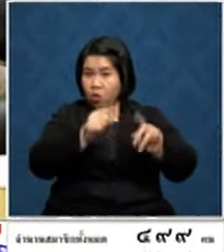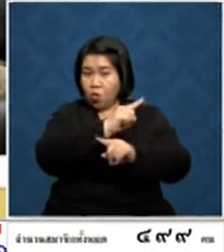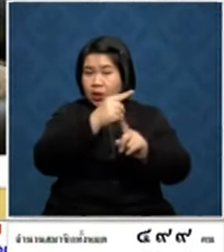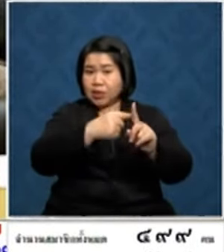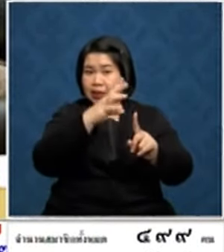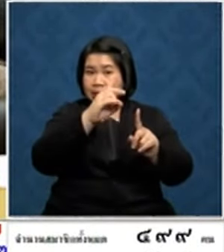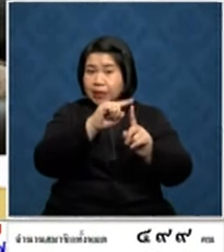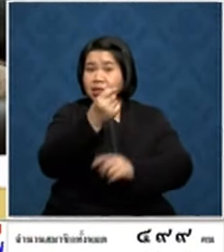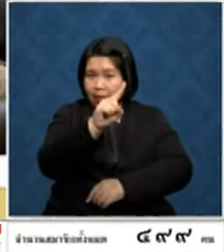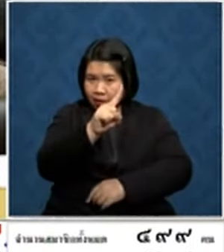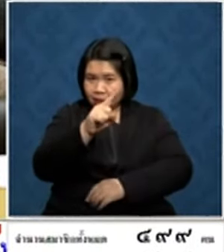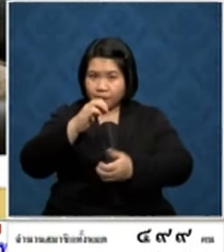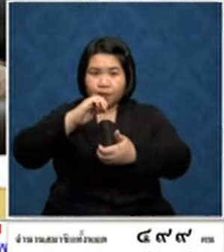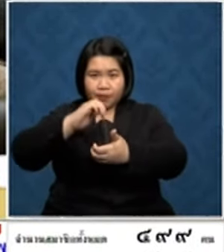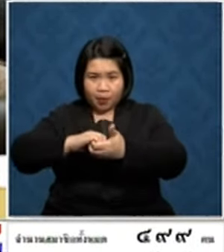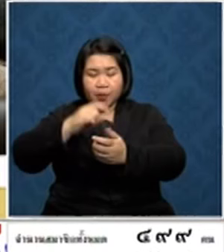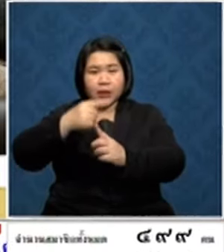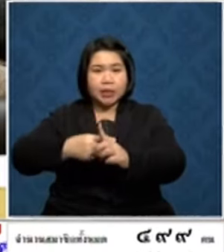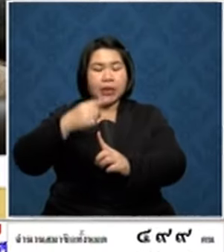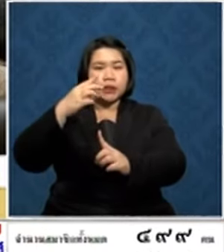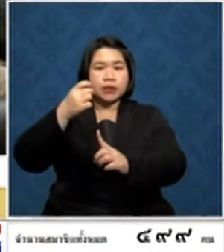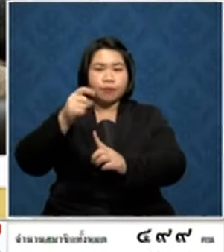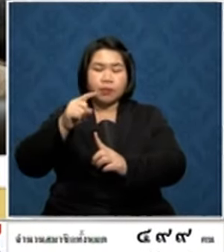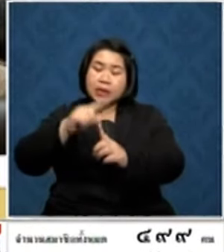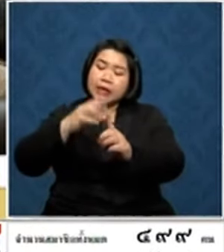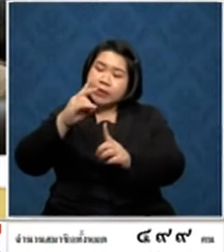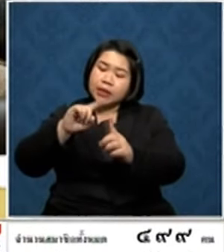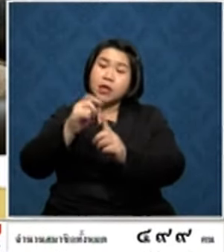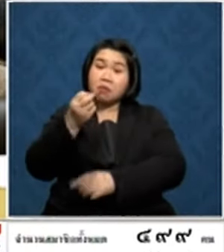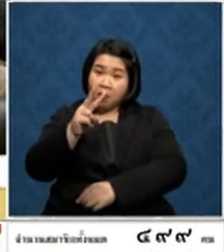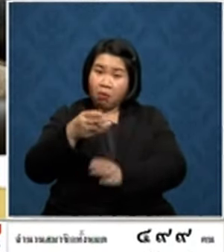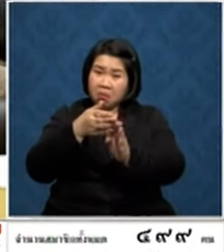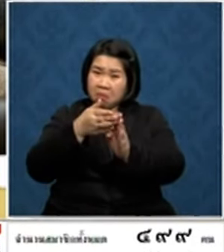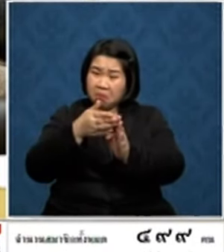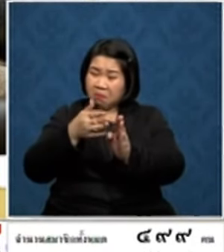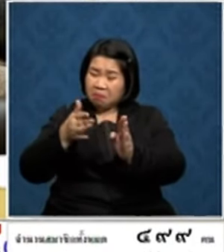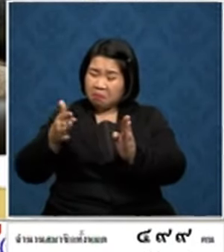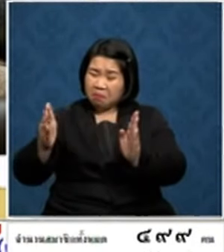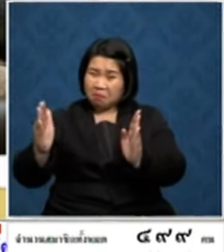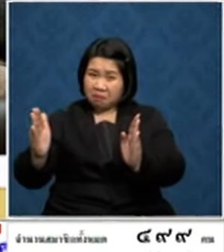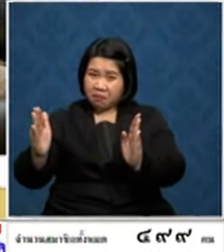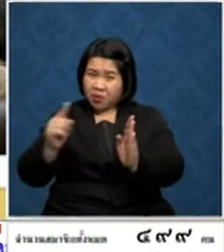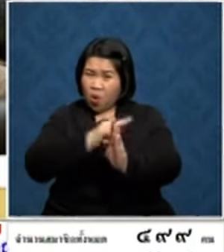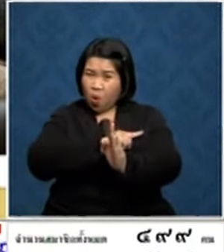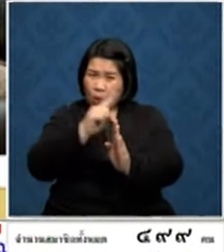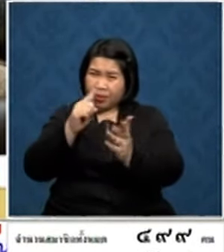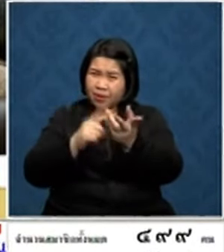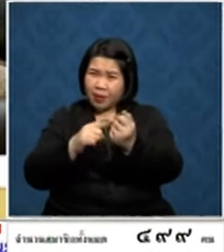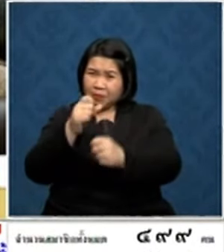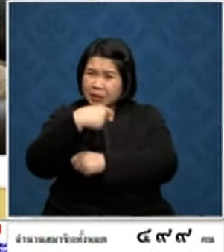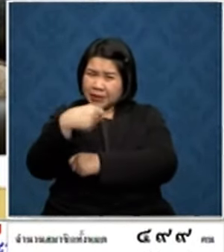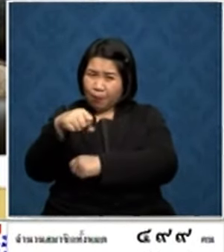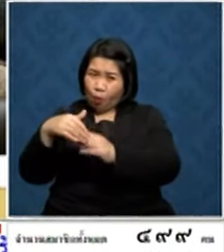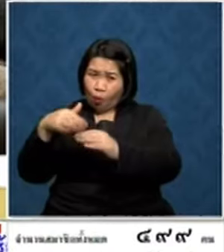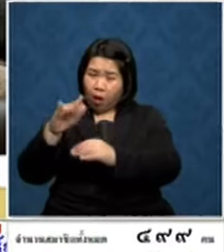เร็วที่สุดลงนามเริ่มงานวันที่ 12กรกฎาคมเพียงเวลาแค่ 10กว่าวันจนถึงวันที่ 31กรกฎาคมบริษัท deFirstจะสามารถ